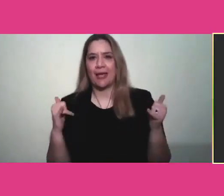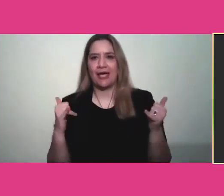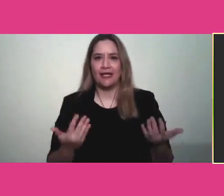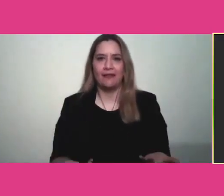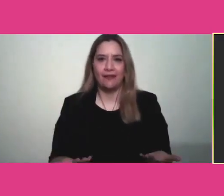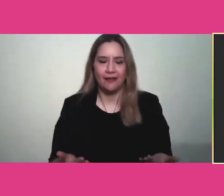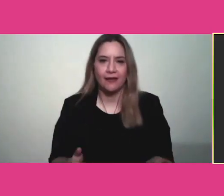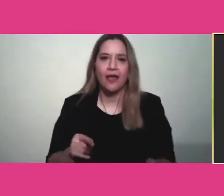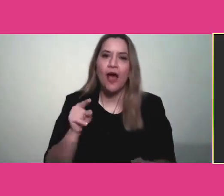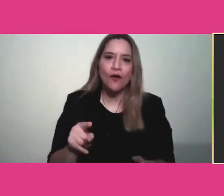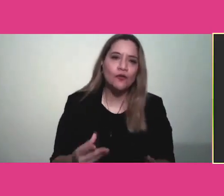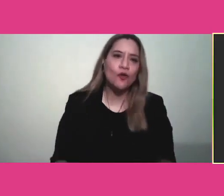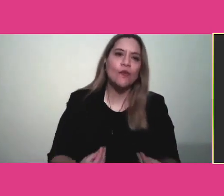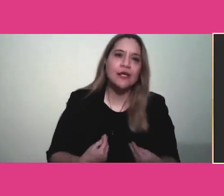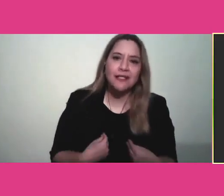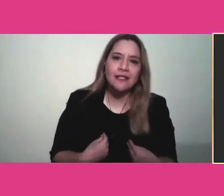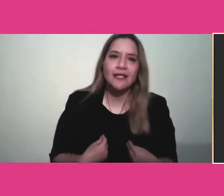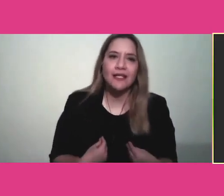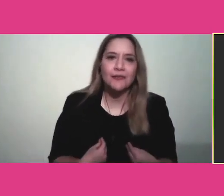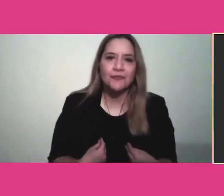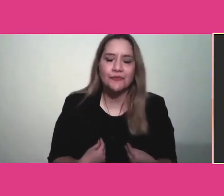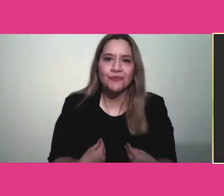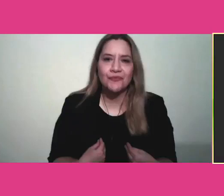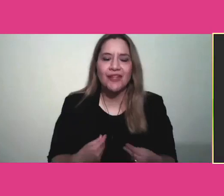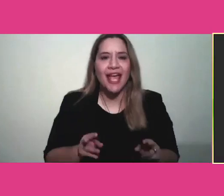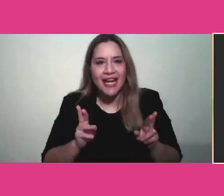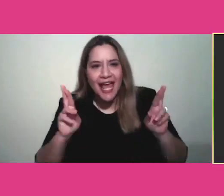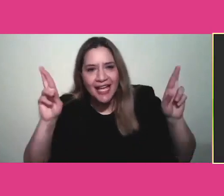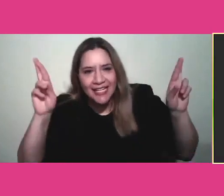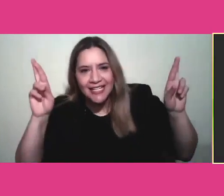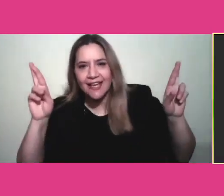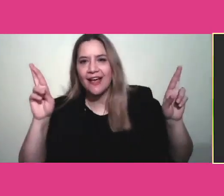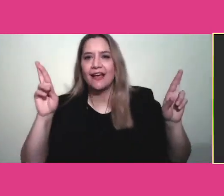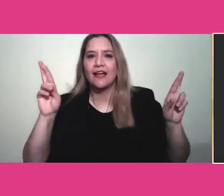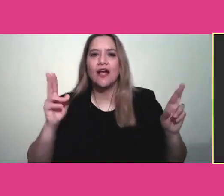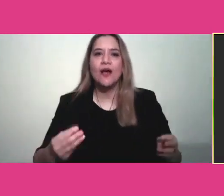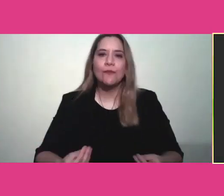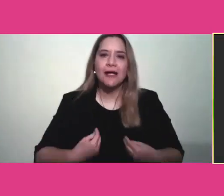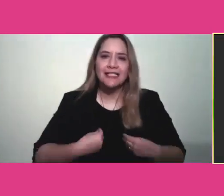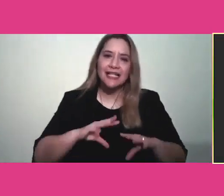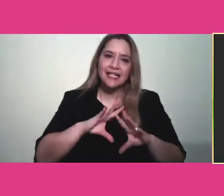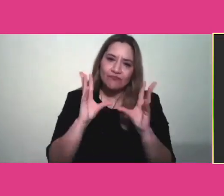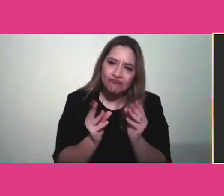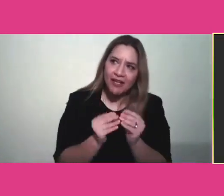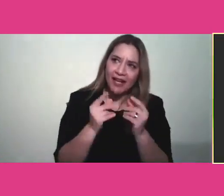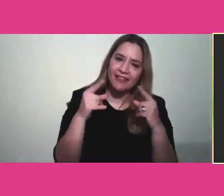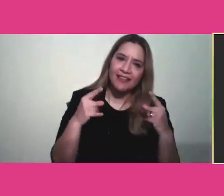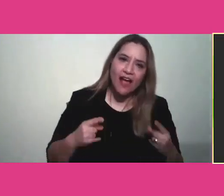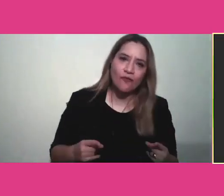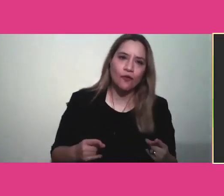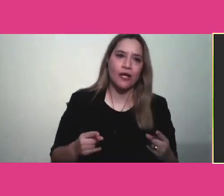μια έτσι ενέργεια και γενικώς μας δίνει διάφορα,